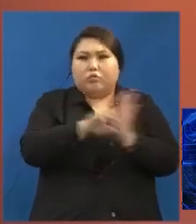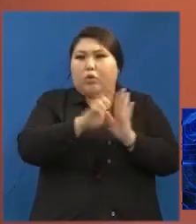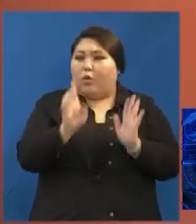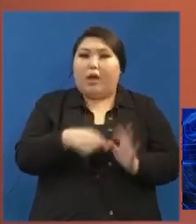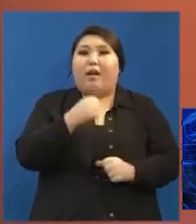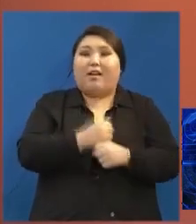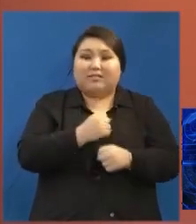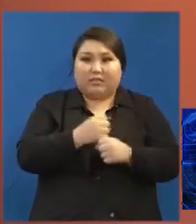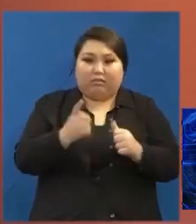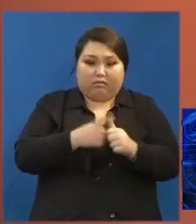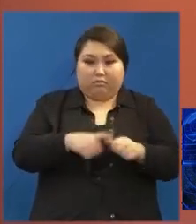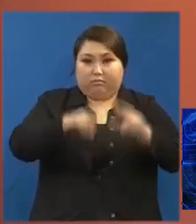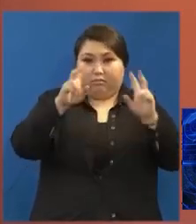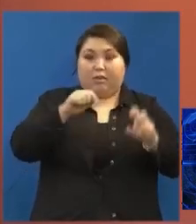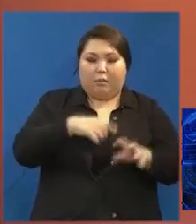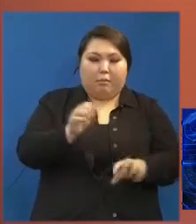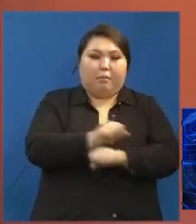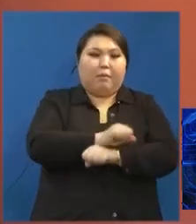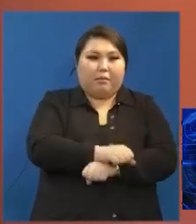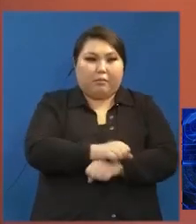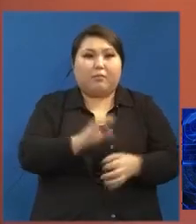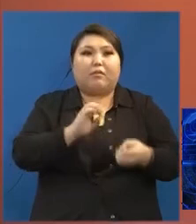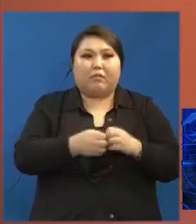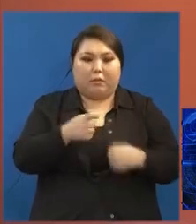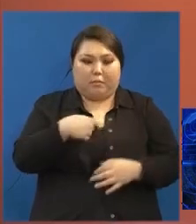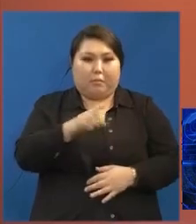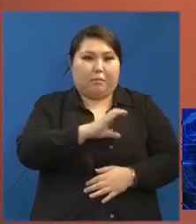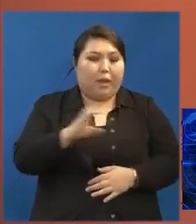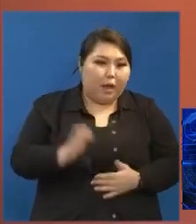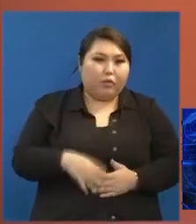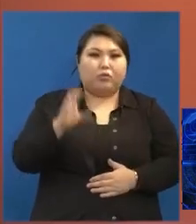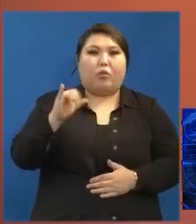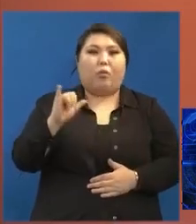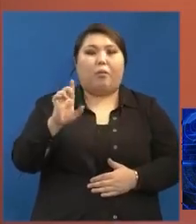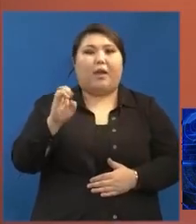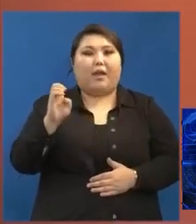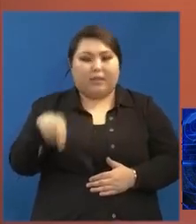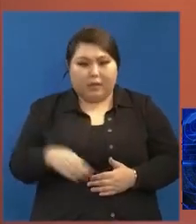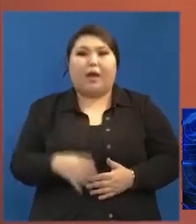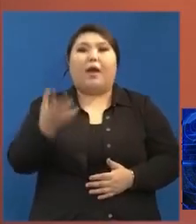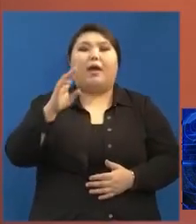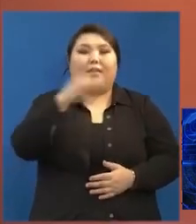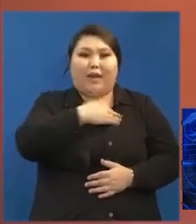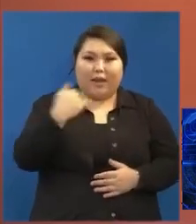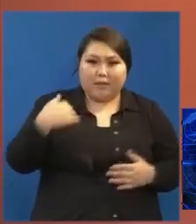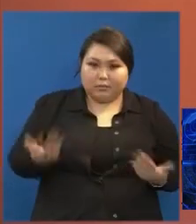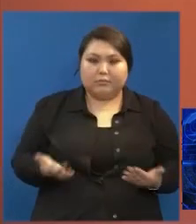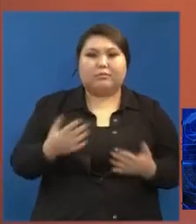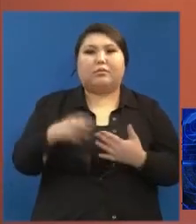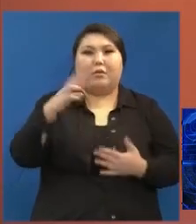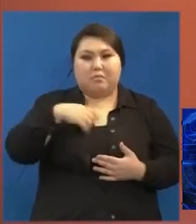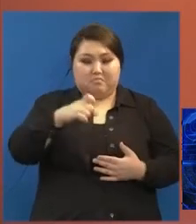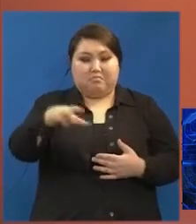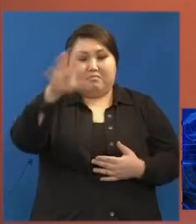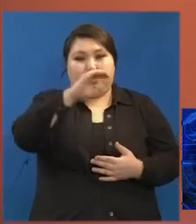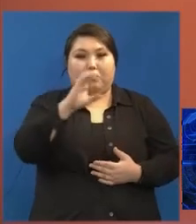ажиллагаа гэдэг нэрийн дор баривчлагаа хийдэг одоо байгууллага, субъект, дарга, эрх мэдэлтнүүд